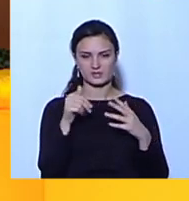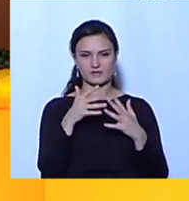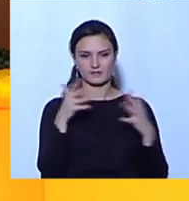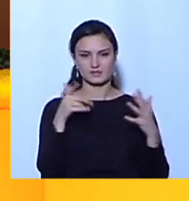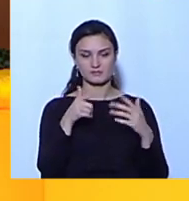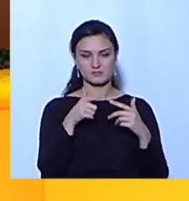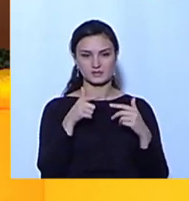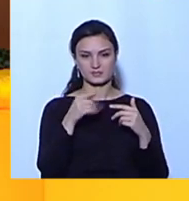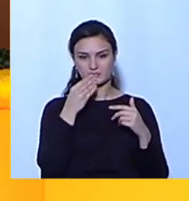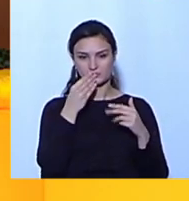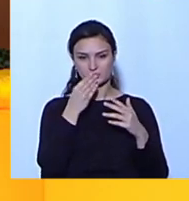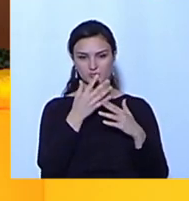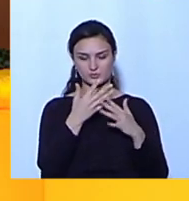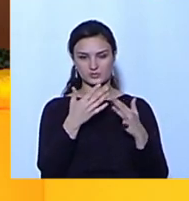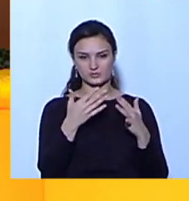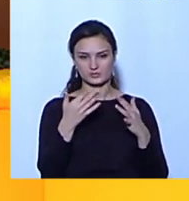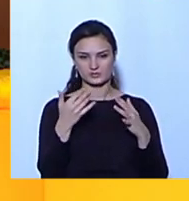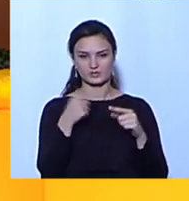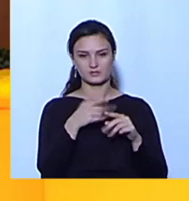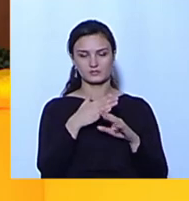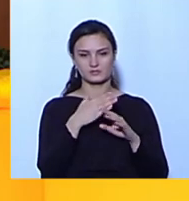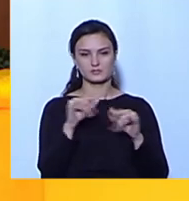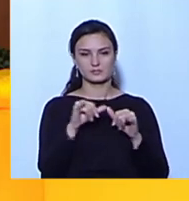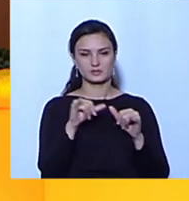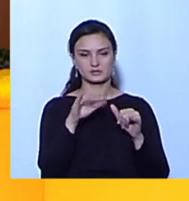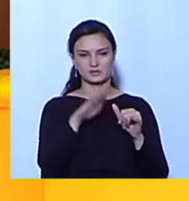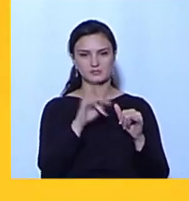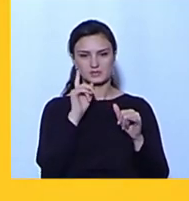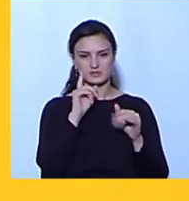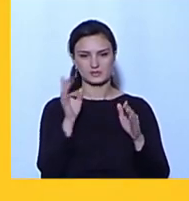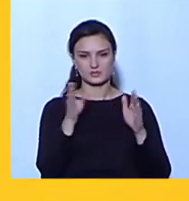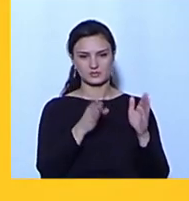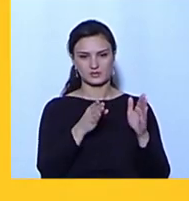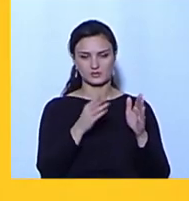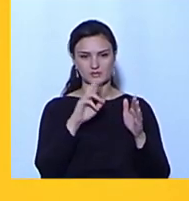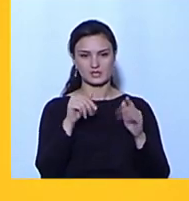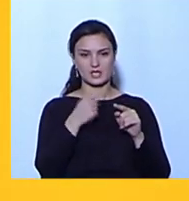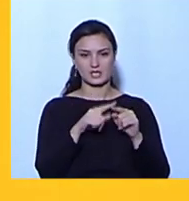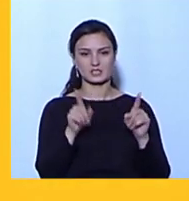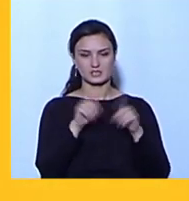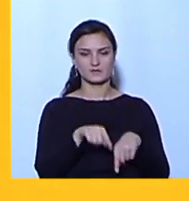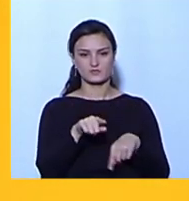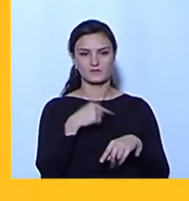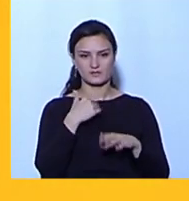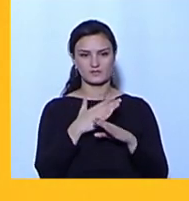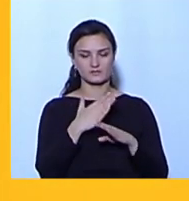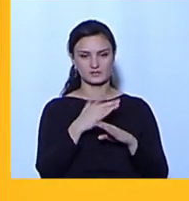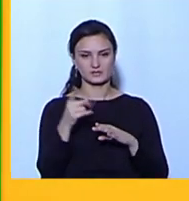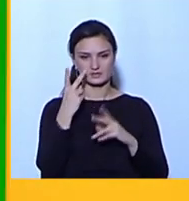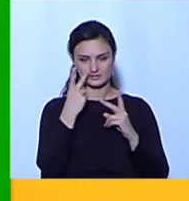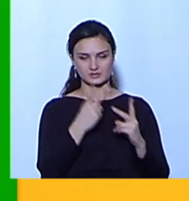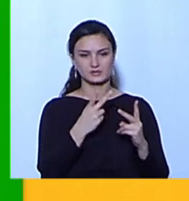ეს ცხოველური წარმოშობის პროდუქტი ეხლა ჩვენ აქ გვაქვს მაგიდაზე, მწვანე ზონაში, მაგრამ აგრეთვე ჩვენ აქ გვაქვს, თქვენ